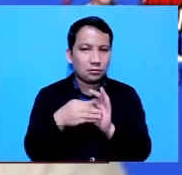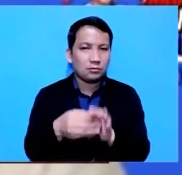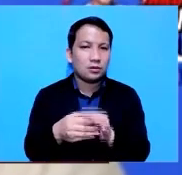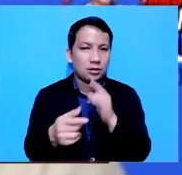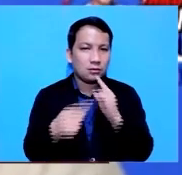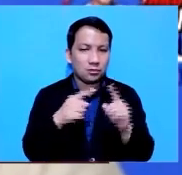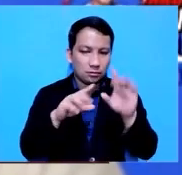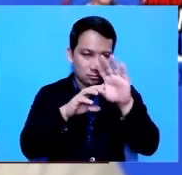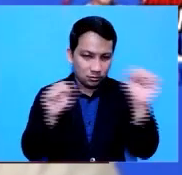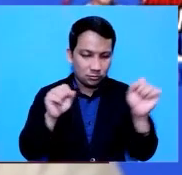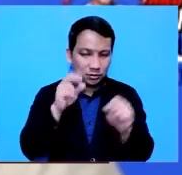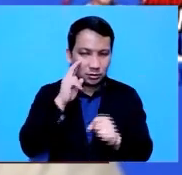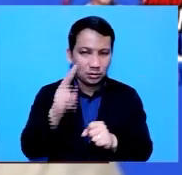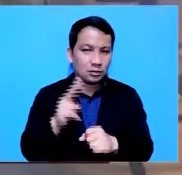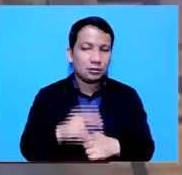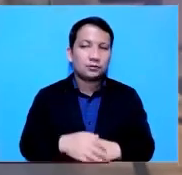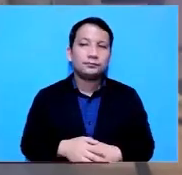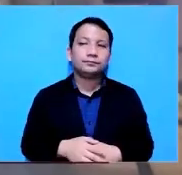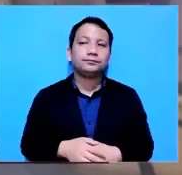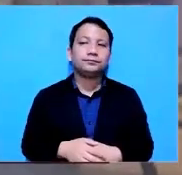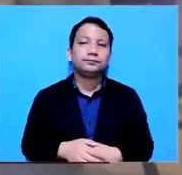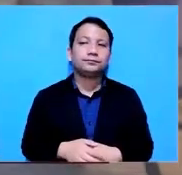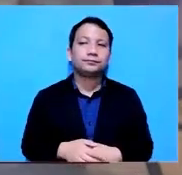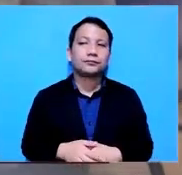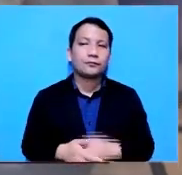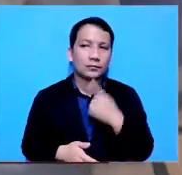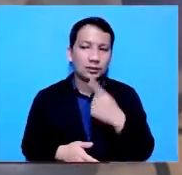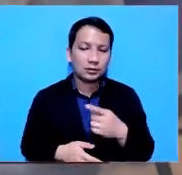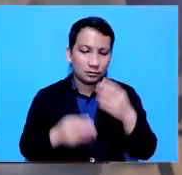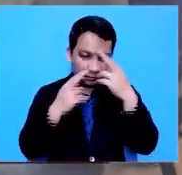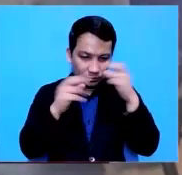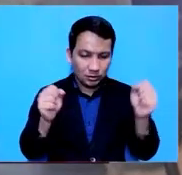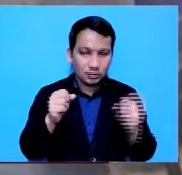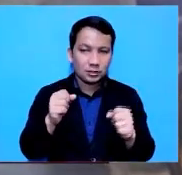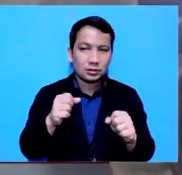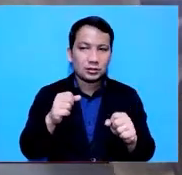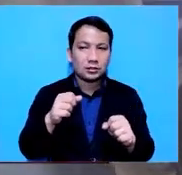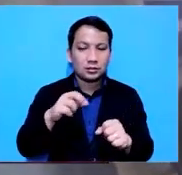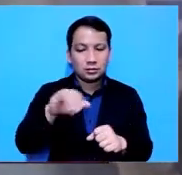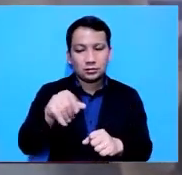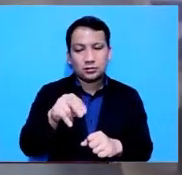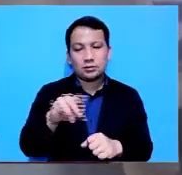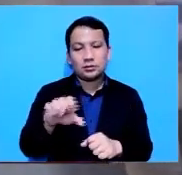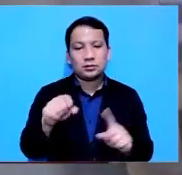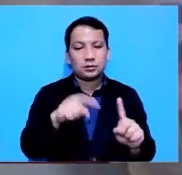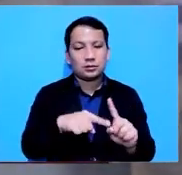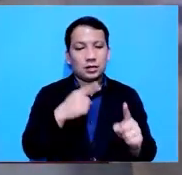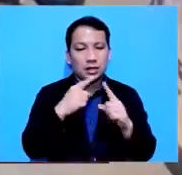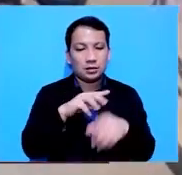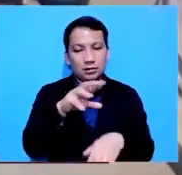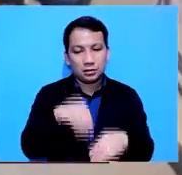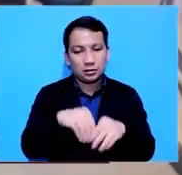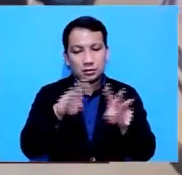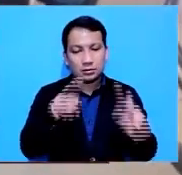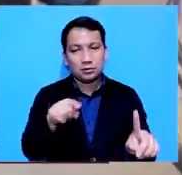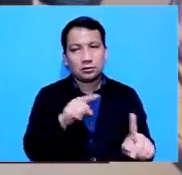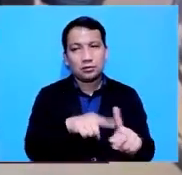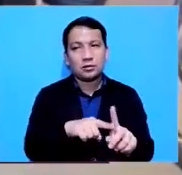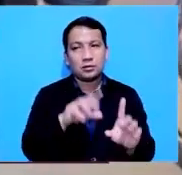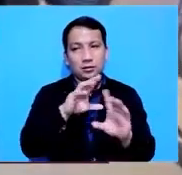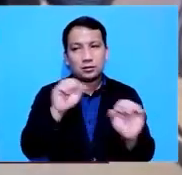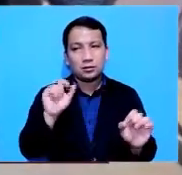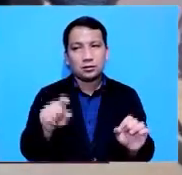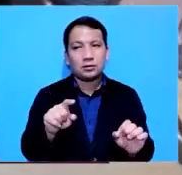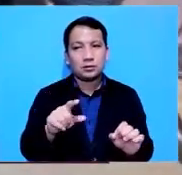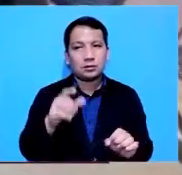niya si Pangulong Bongbong Marcos, si Mayor Janice Degamo naman kung saan nakausap niya sa loob ng palasyo sina Press Secretary Cheryl